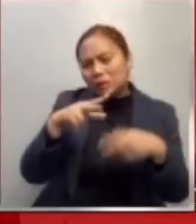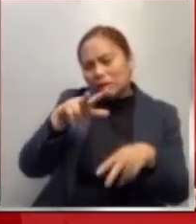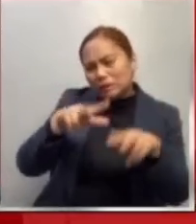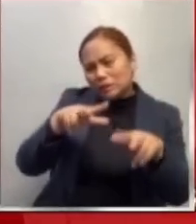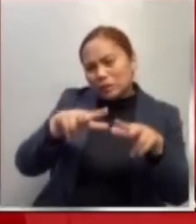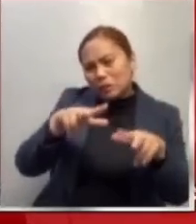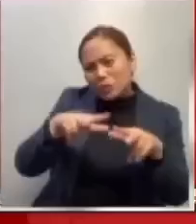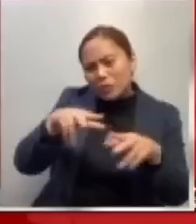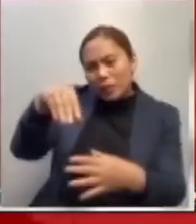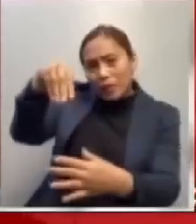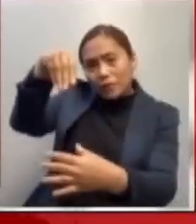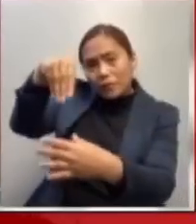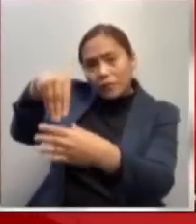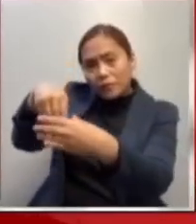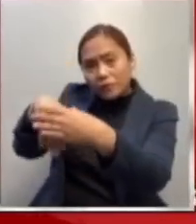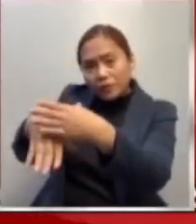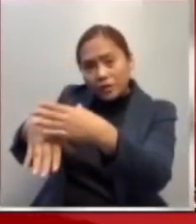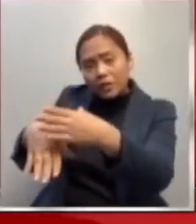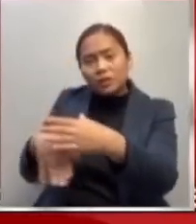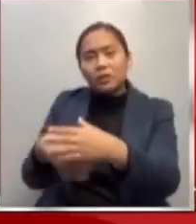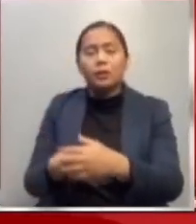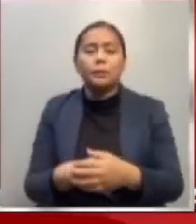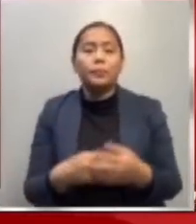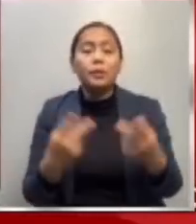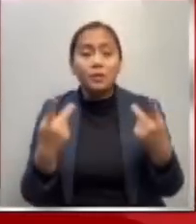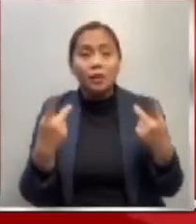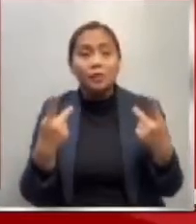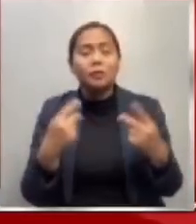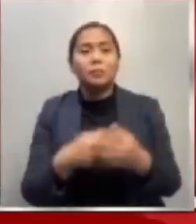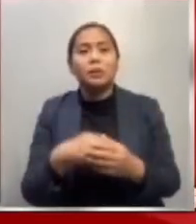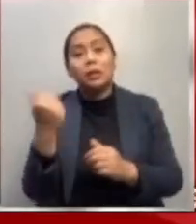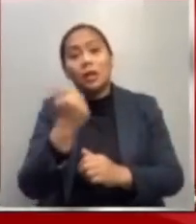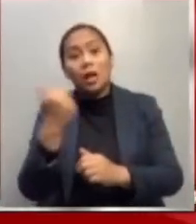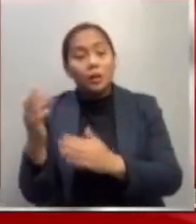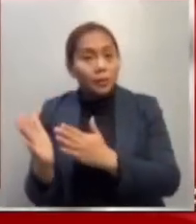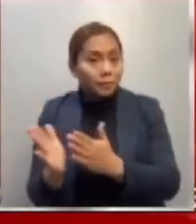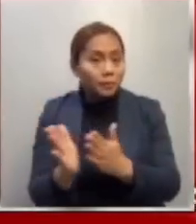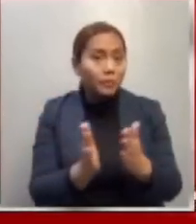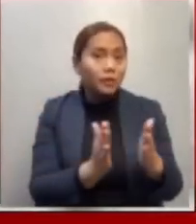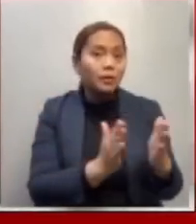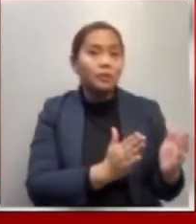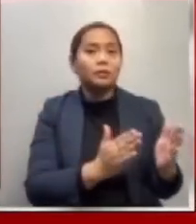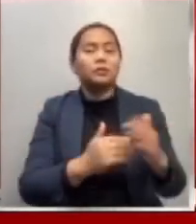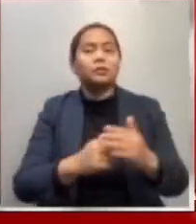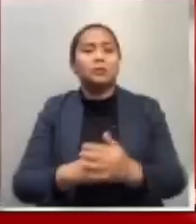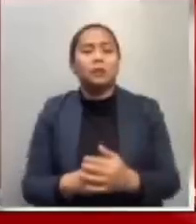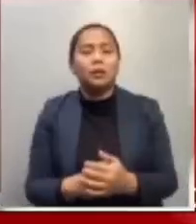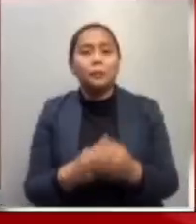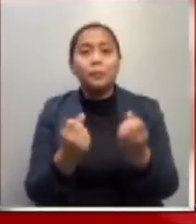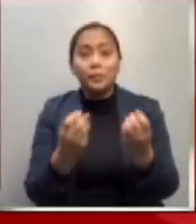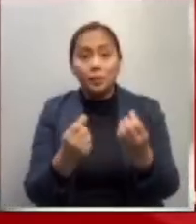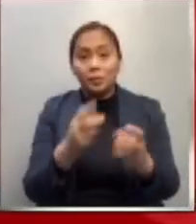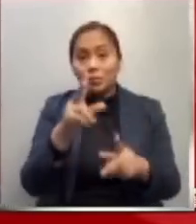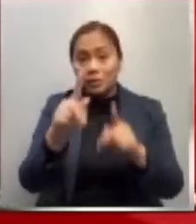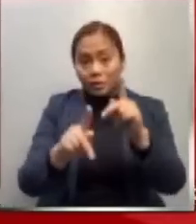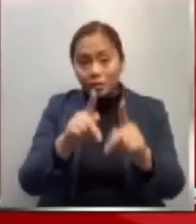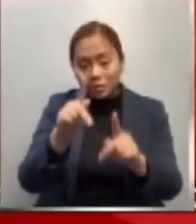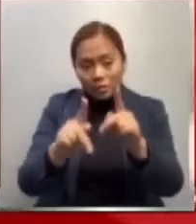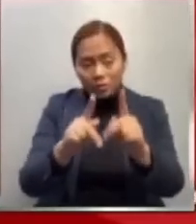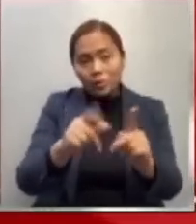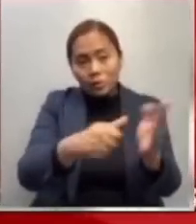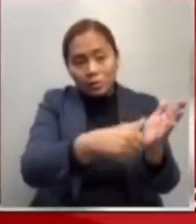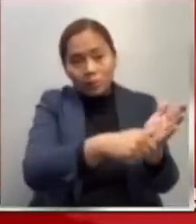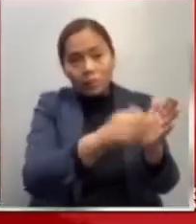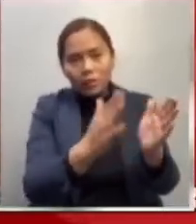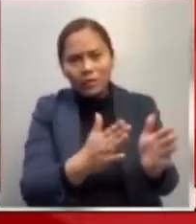isa naman yun sa mga contingency measures na nakasaad sa COMELEC resolution, marami sa mga botante natin ay hindi alam